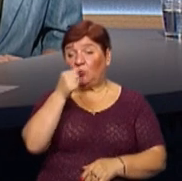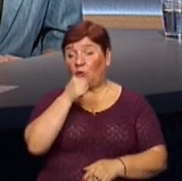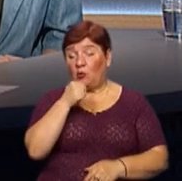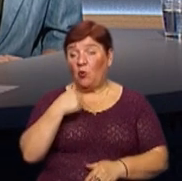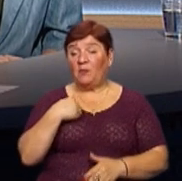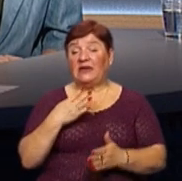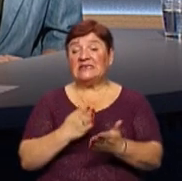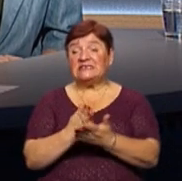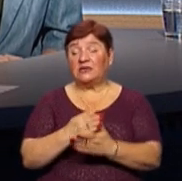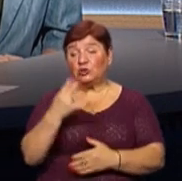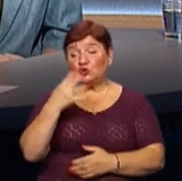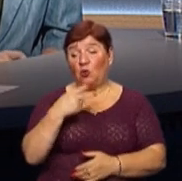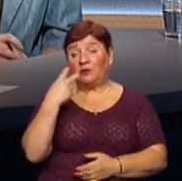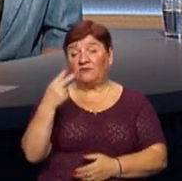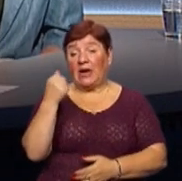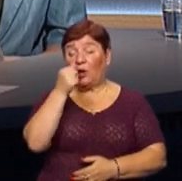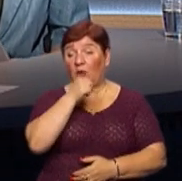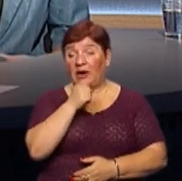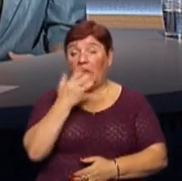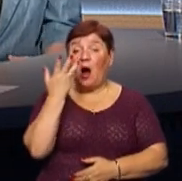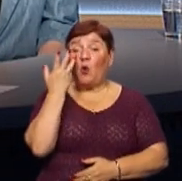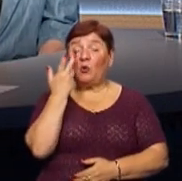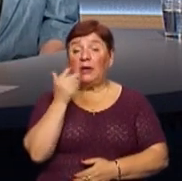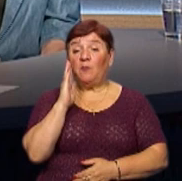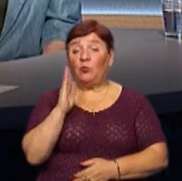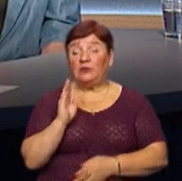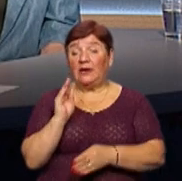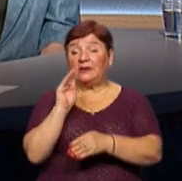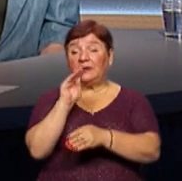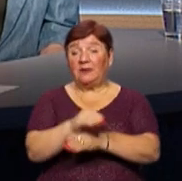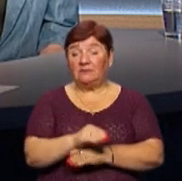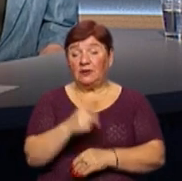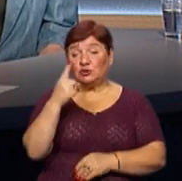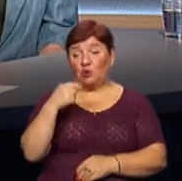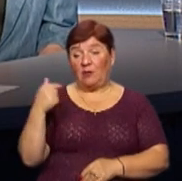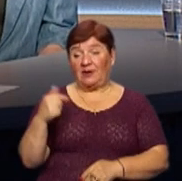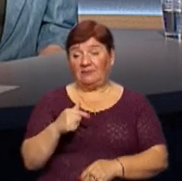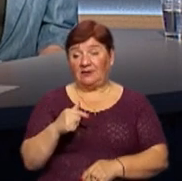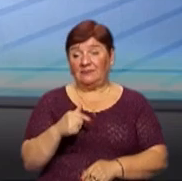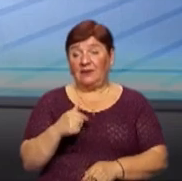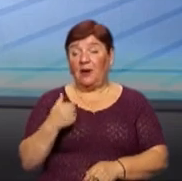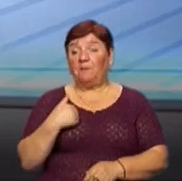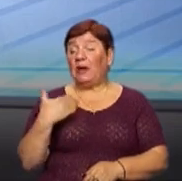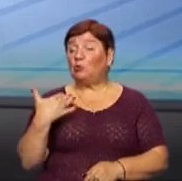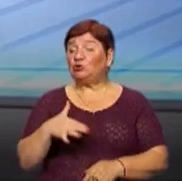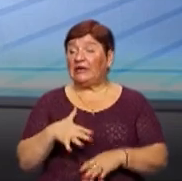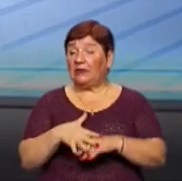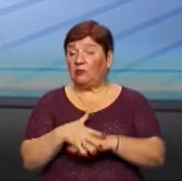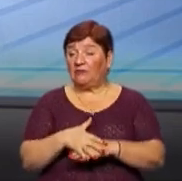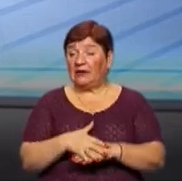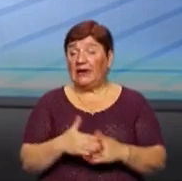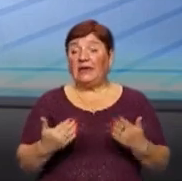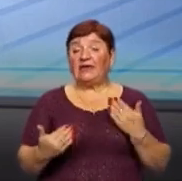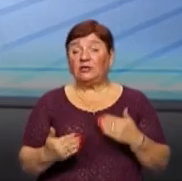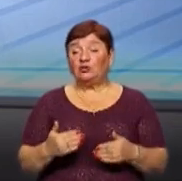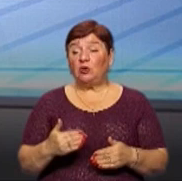мене стаж 42 роки. Коли буде об'явлена надбавка 100 гривень? Так, ми вже її нарахували, і ви вже в цьому місяці,